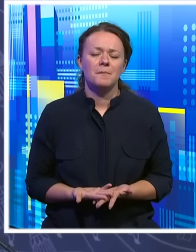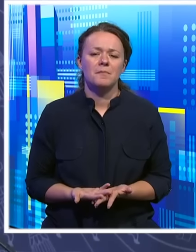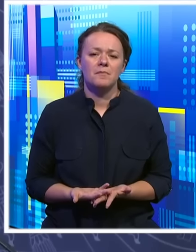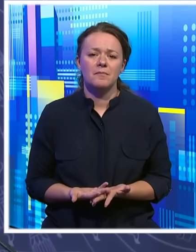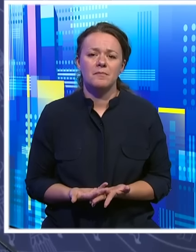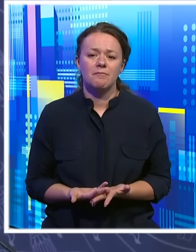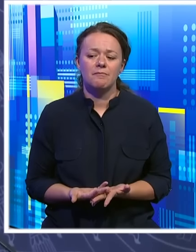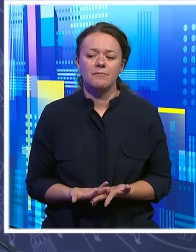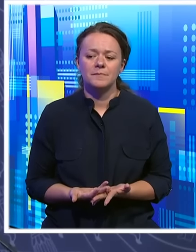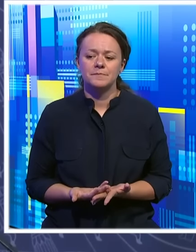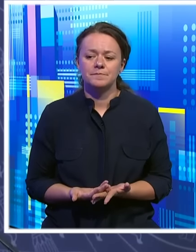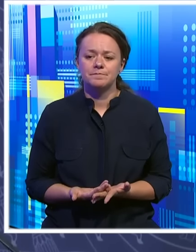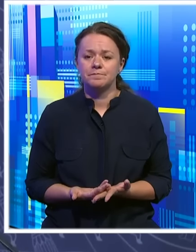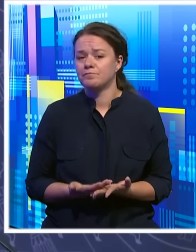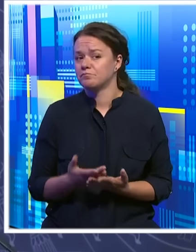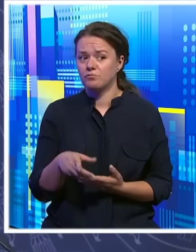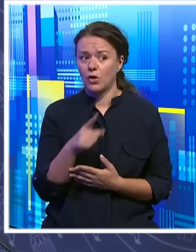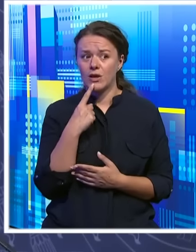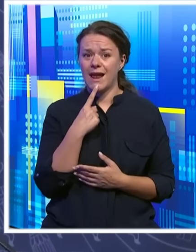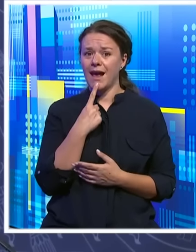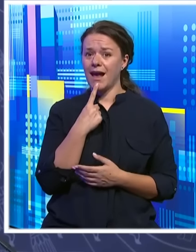Jer ko što je neko rekao, kog ne volim